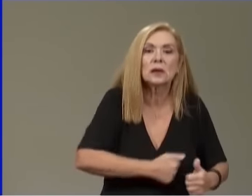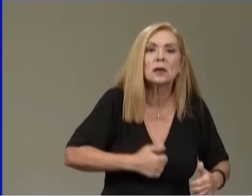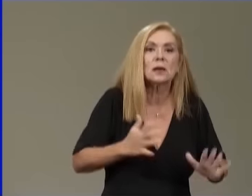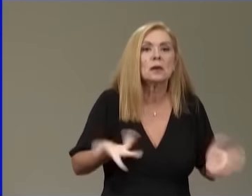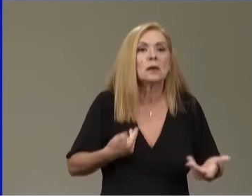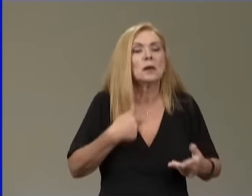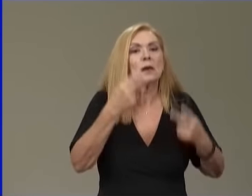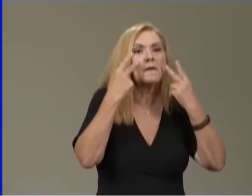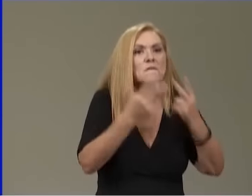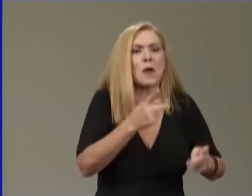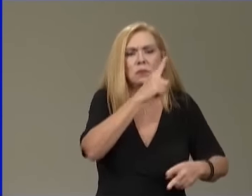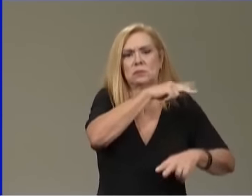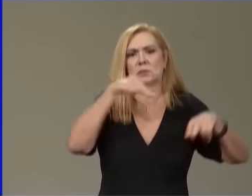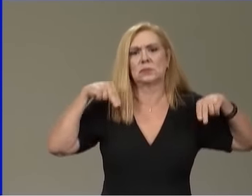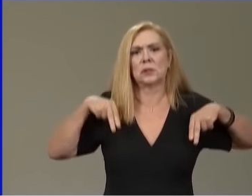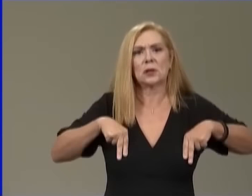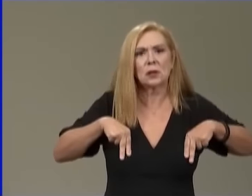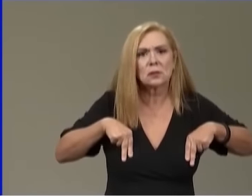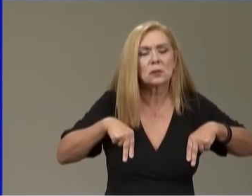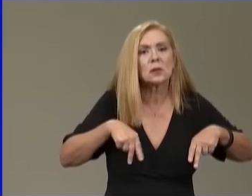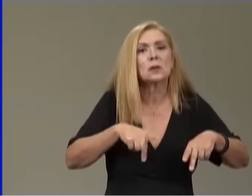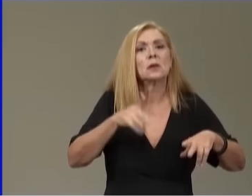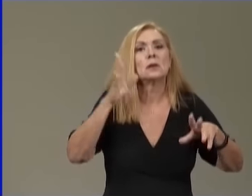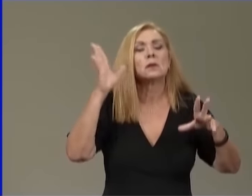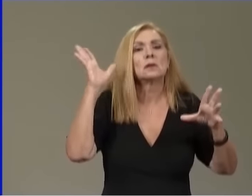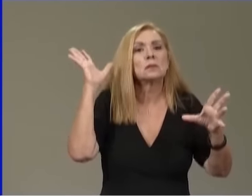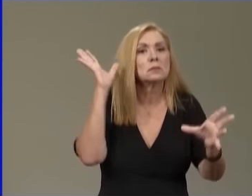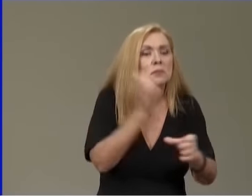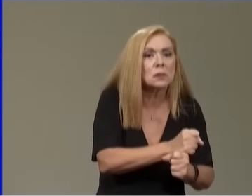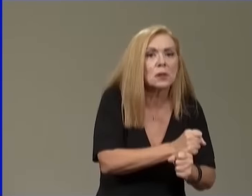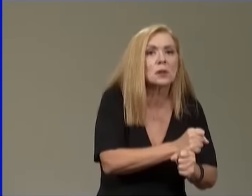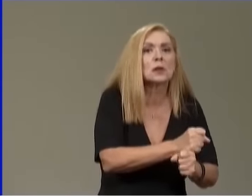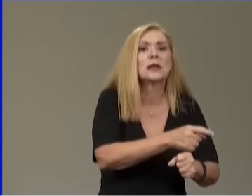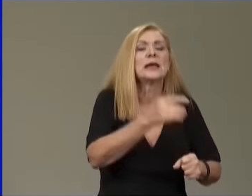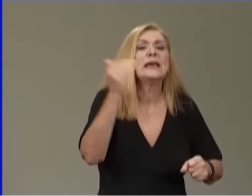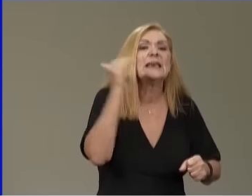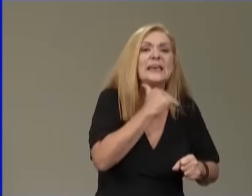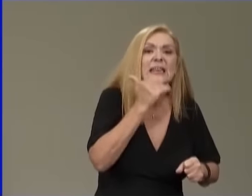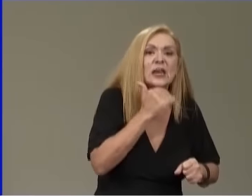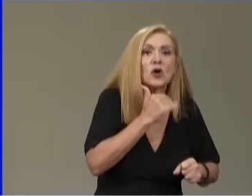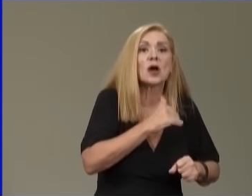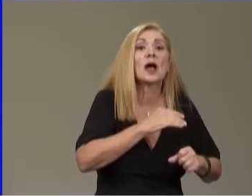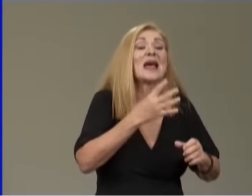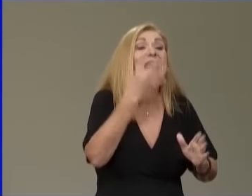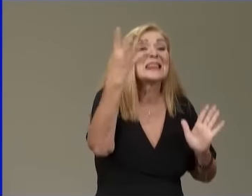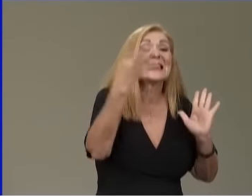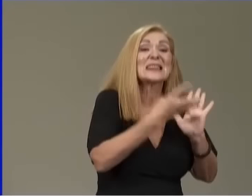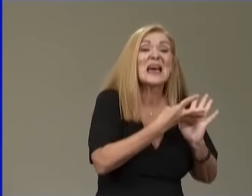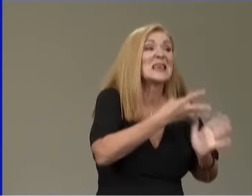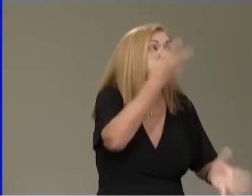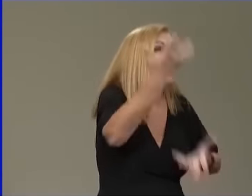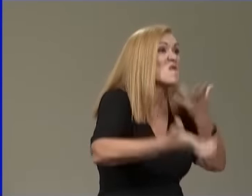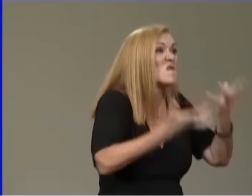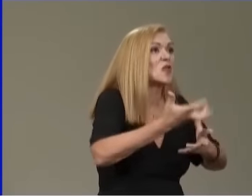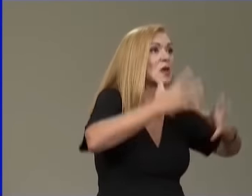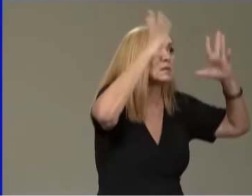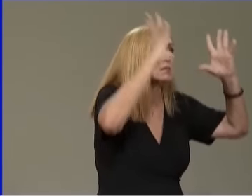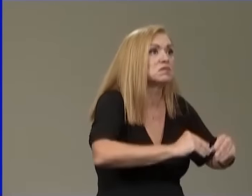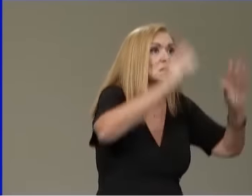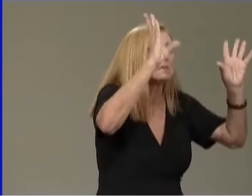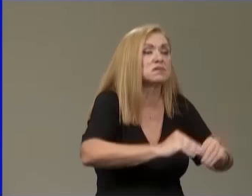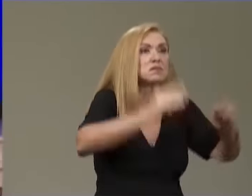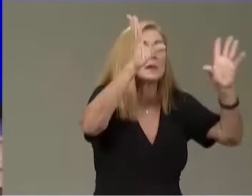όταν μια πολιτεία που κατόρθωσε να σβήσει γρήγορα και αποτελεσματικά 4.000 πυρκαγιές